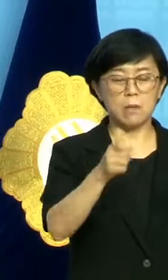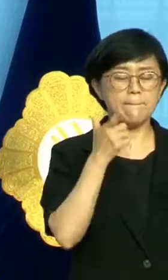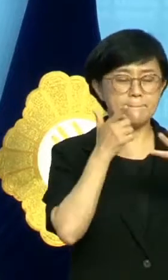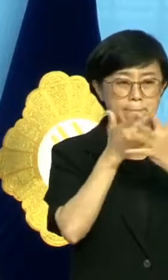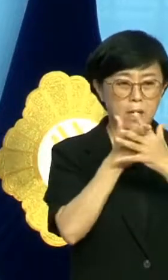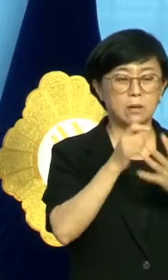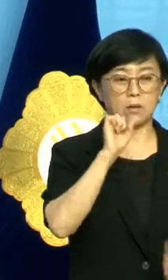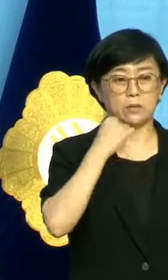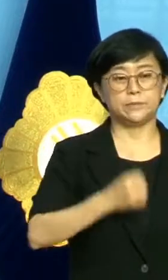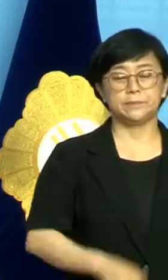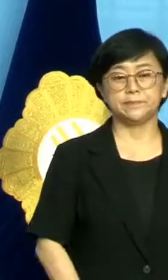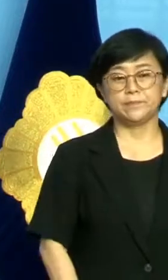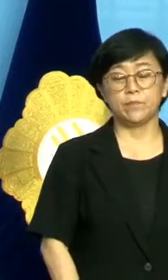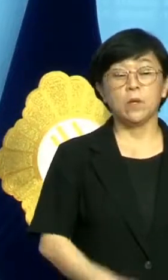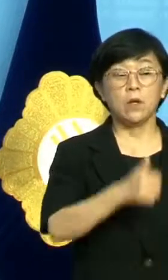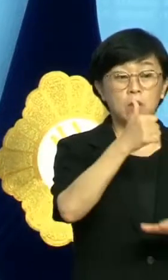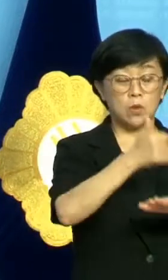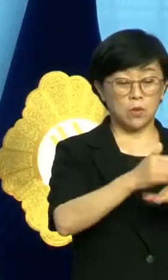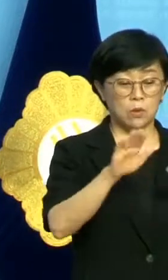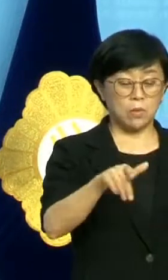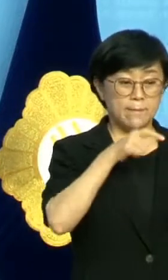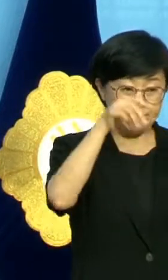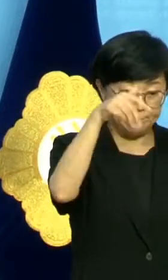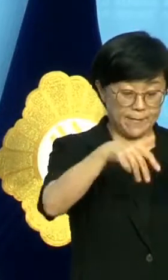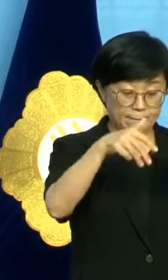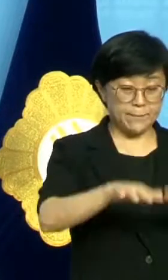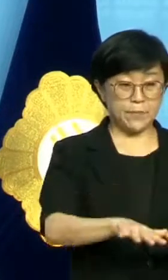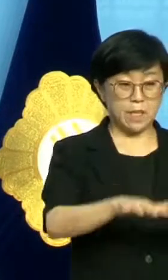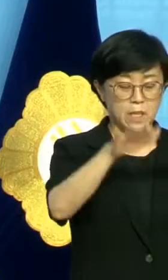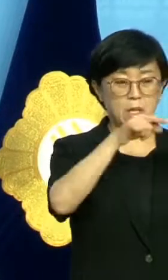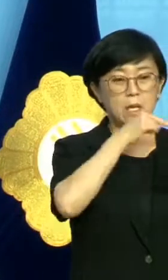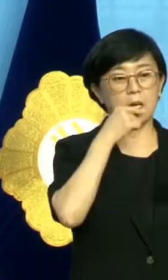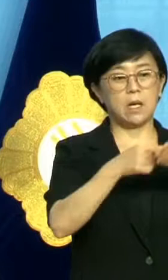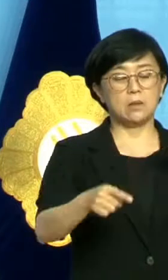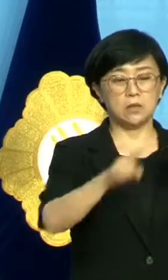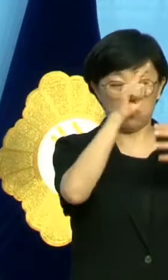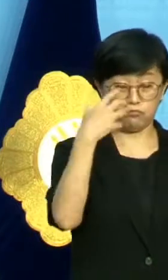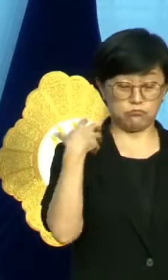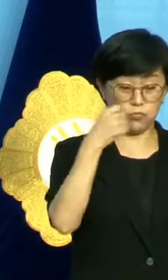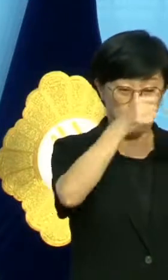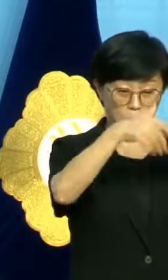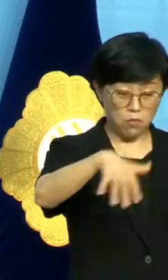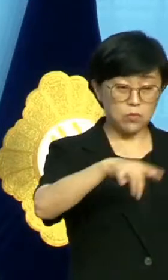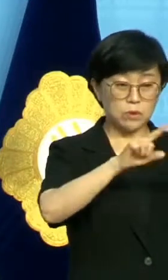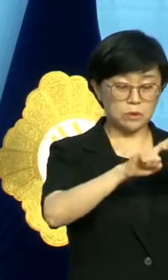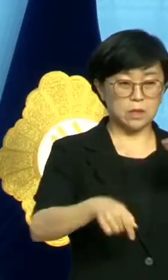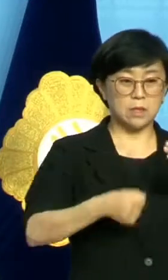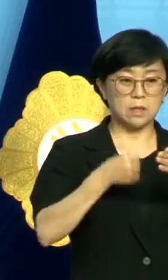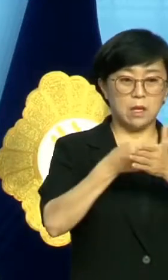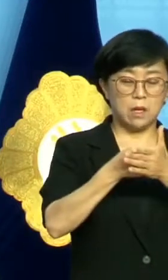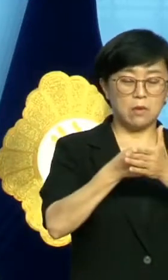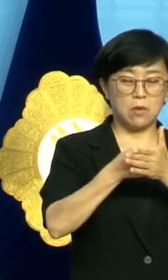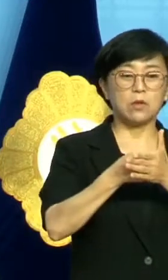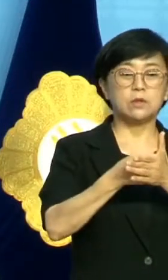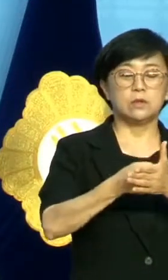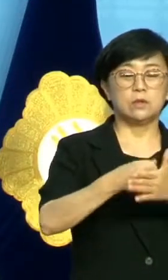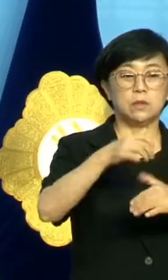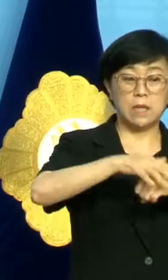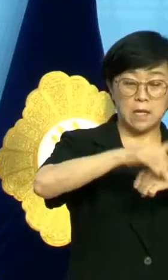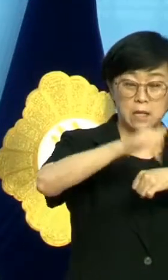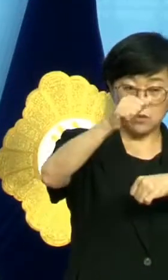것입니다 결국 이번 침수 피해는 정부부처의 업무추진 의사결정 체계 문제점이